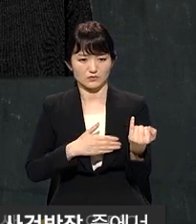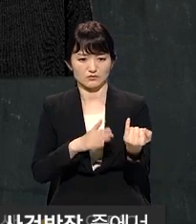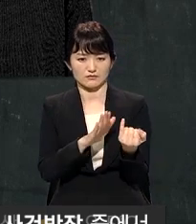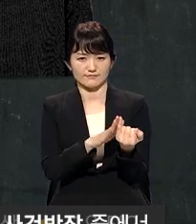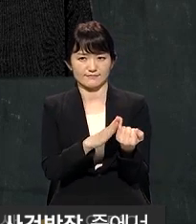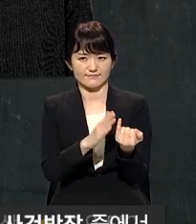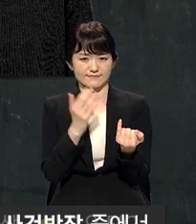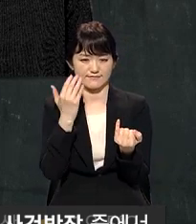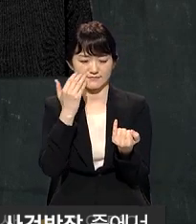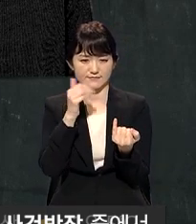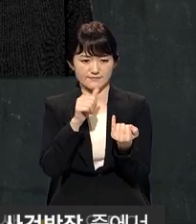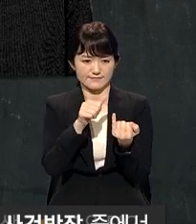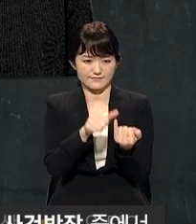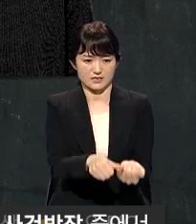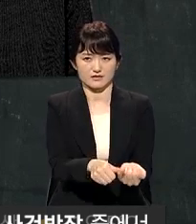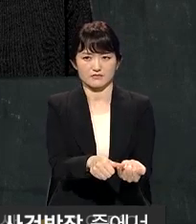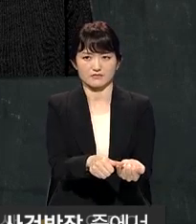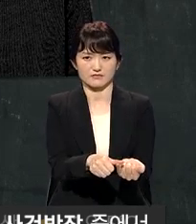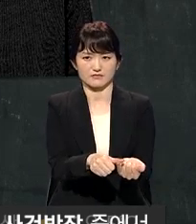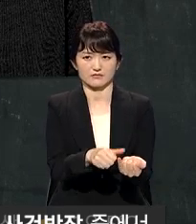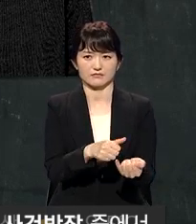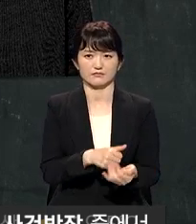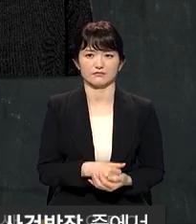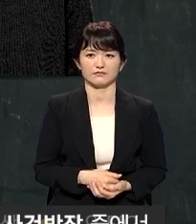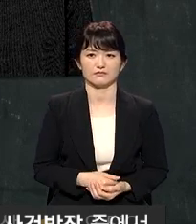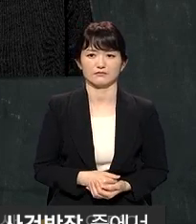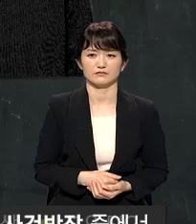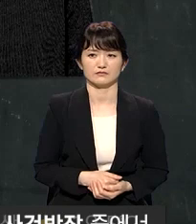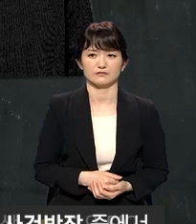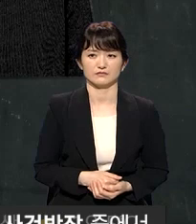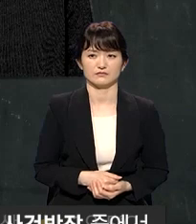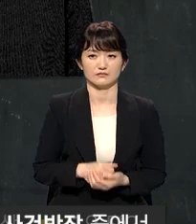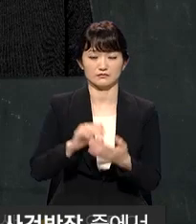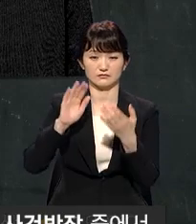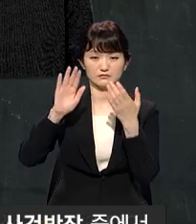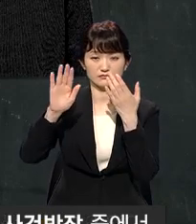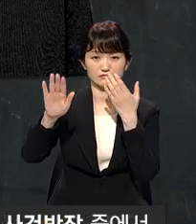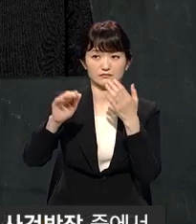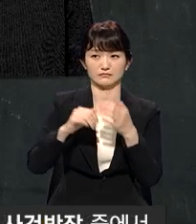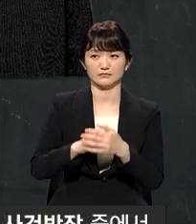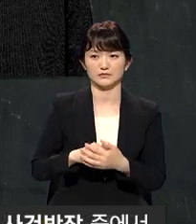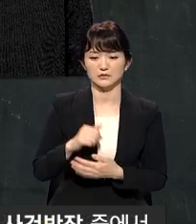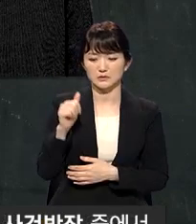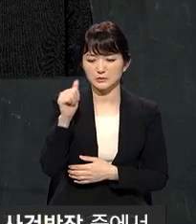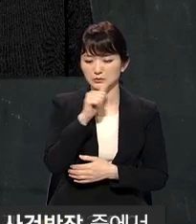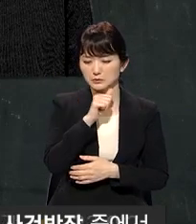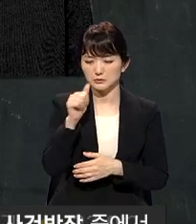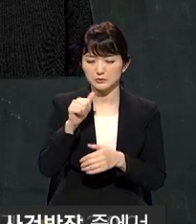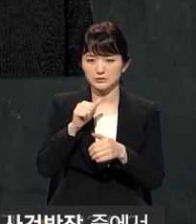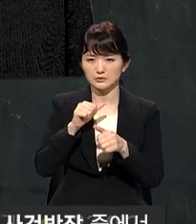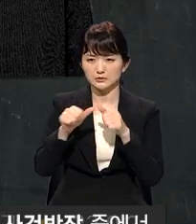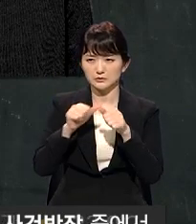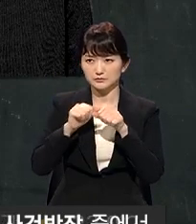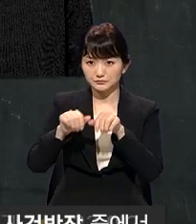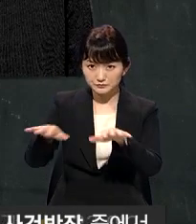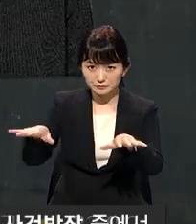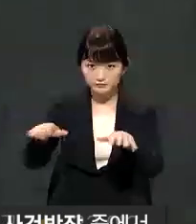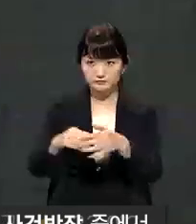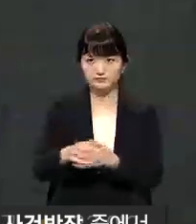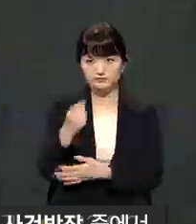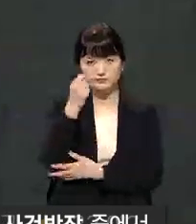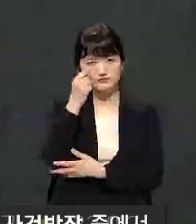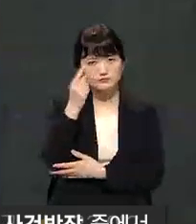하는 그런 상황이었고 그리고 그 이후에 이제 그걸 소문을 내서 한 달에 걸쳐서 총